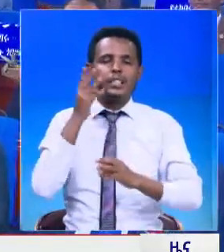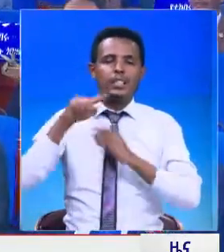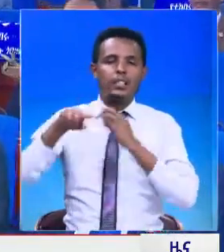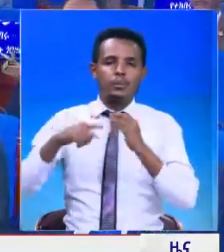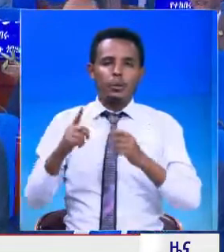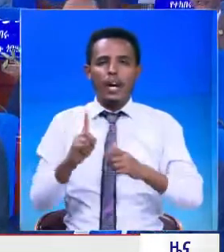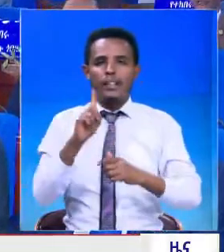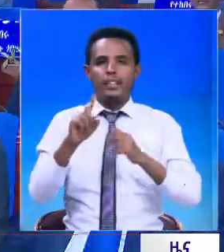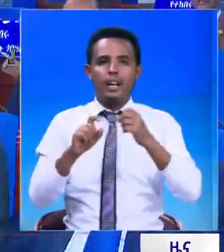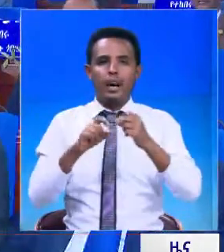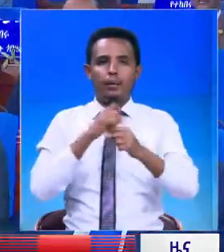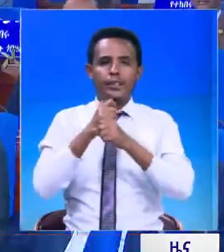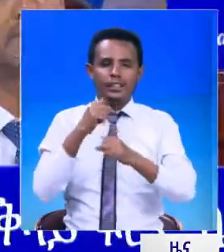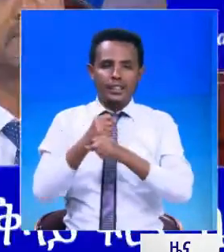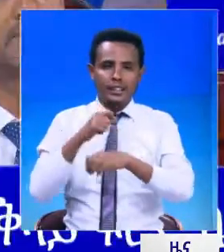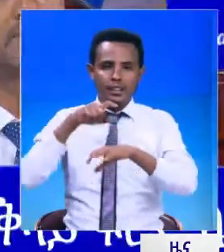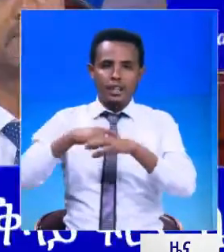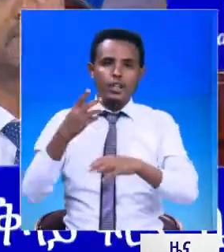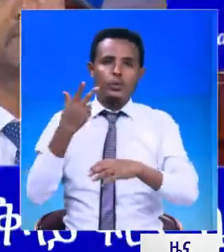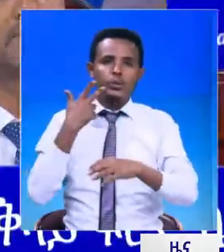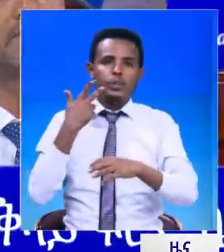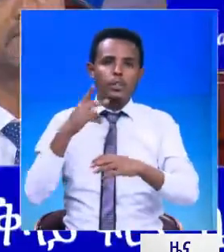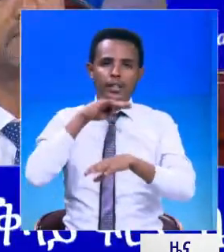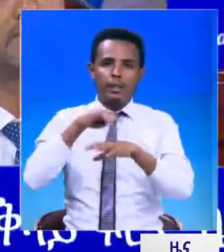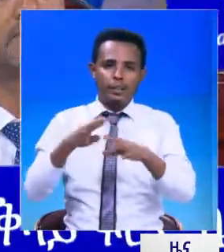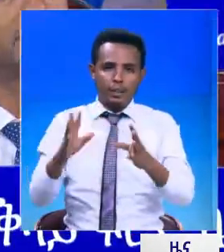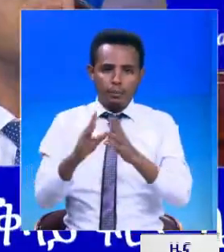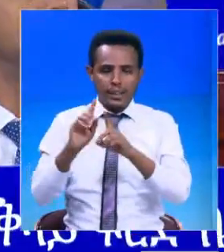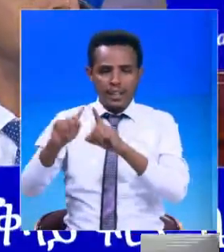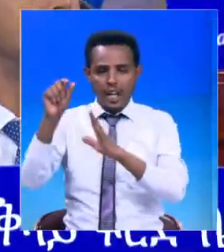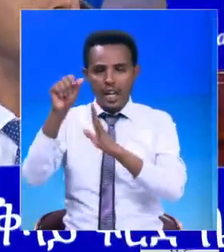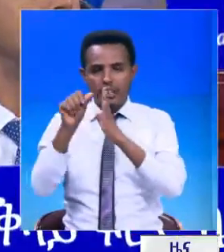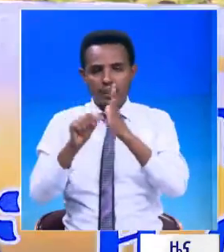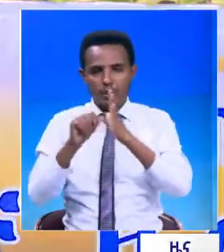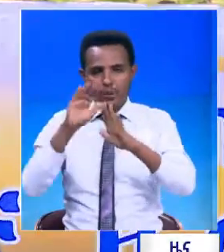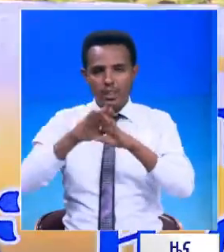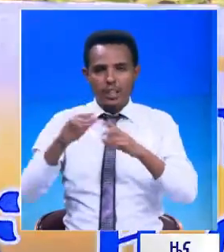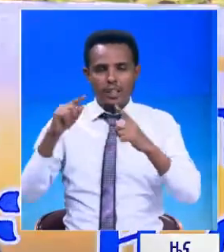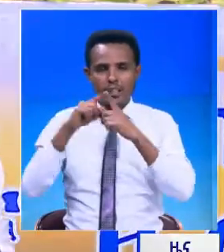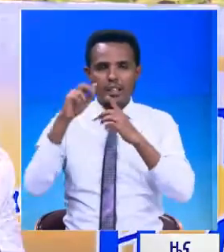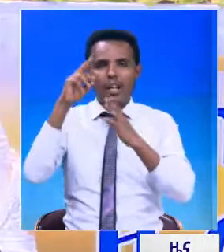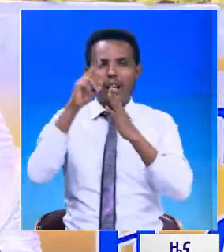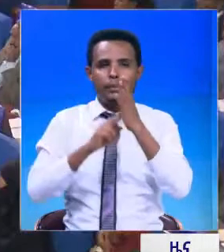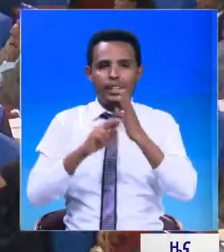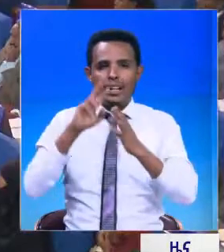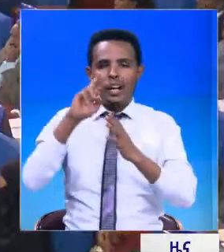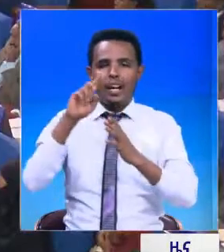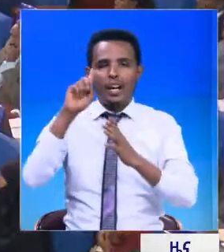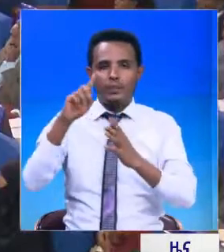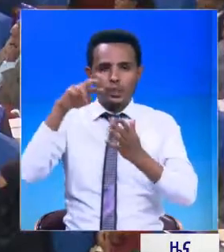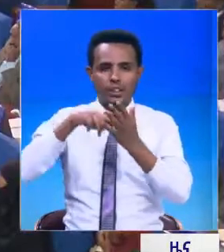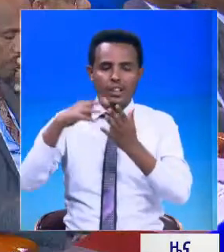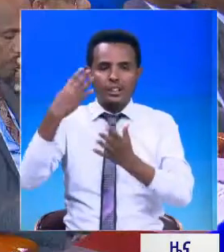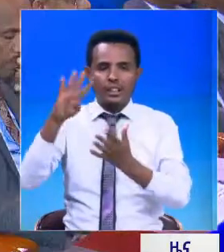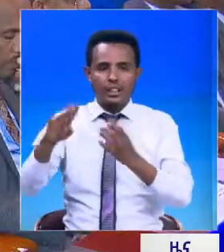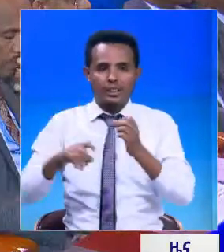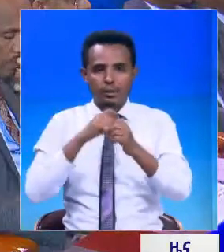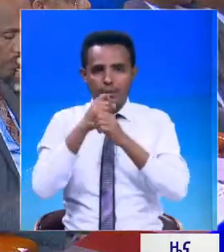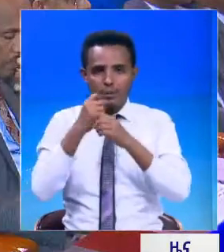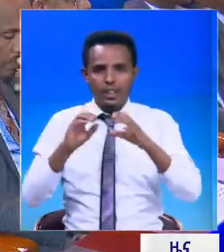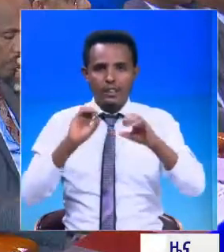አንደኛ ዓመት የሥራ ዘመን ሶስተኛ መደበኛ ጉባኤ በተለያዩ አጀንዳዎች ላይ እስከ ሐምሌ 21 2014 ዓ.ም ድረስ